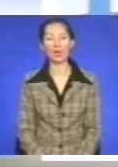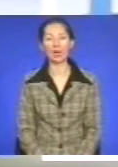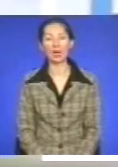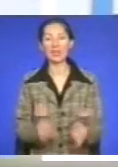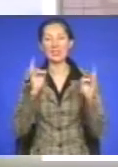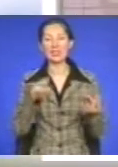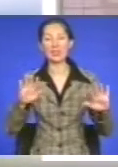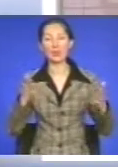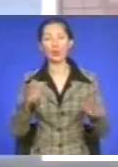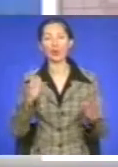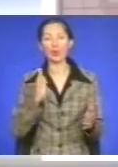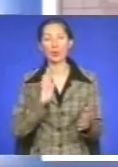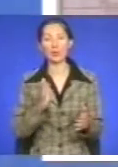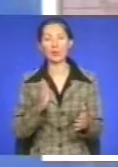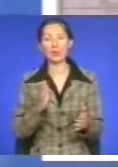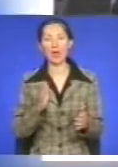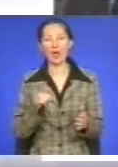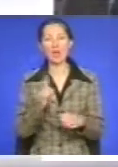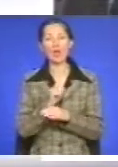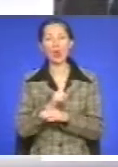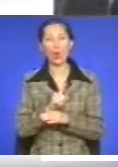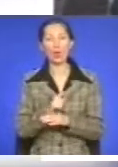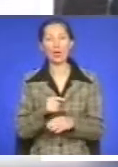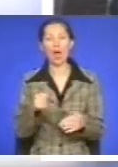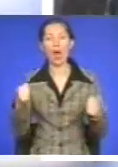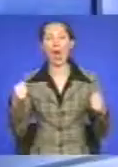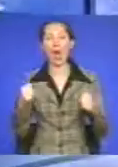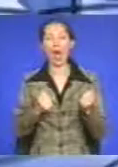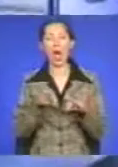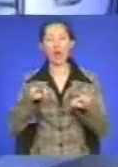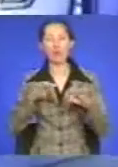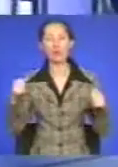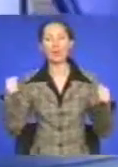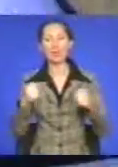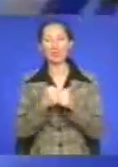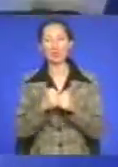Нещасний випадок стався у Тернополі. Автомобіль збив вагітну жінку.